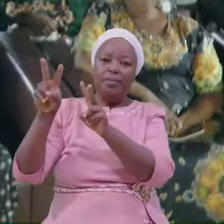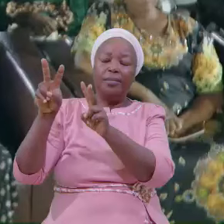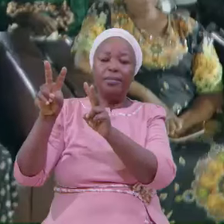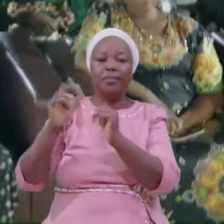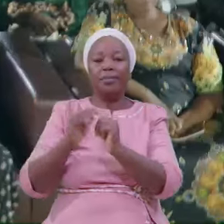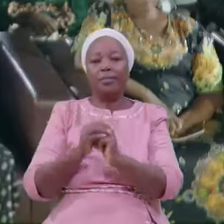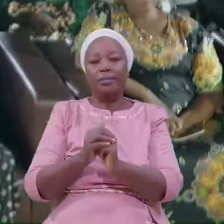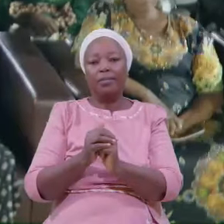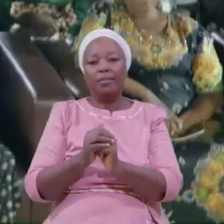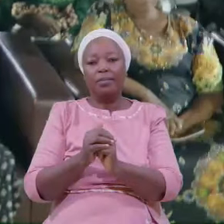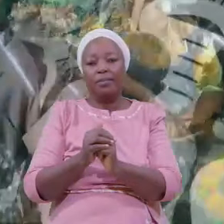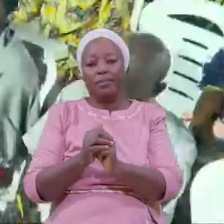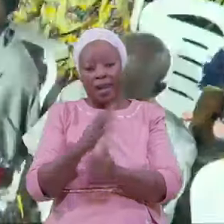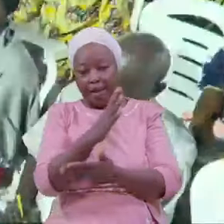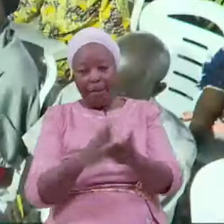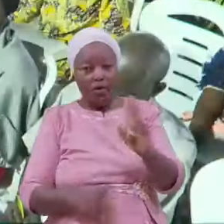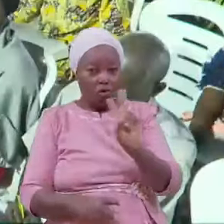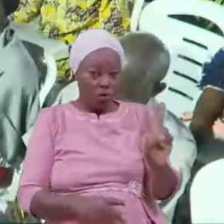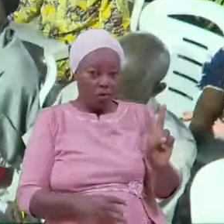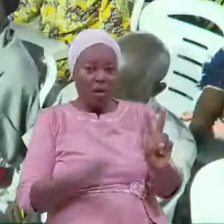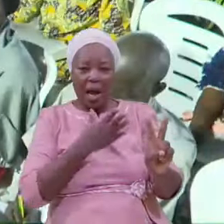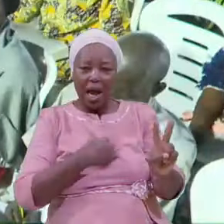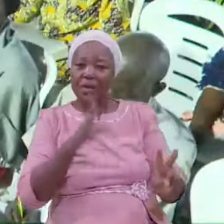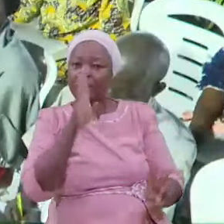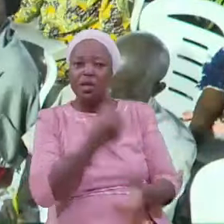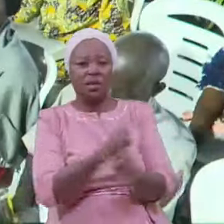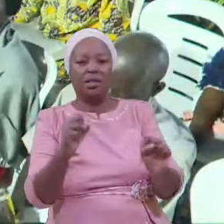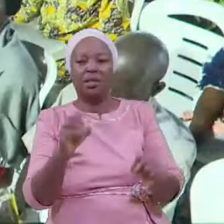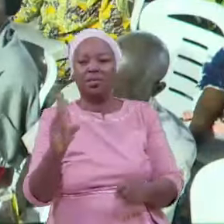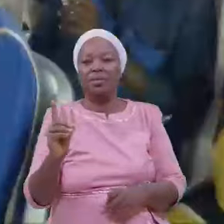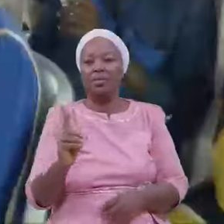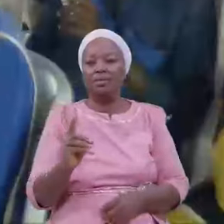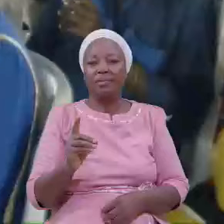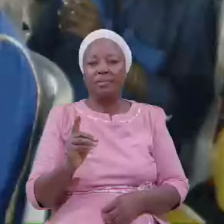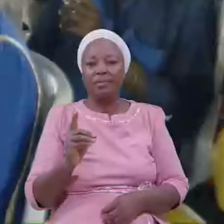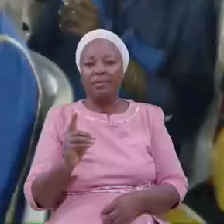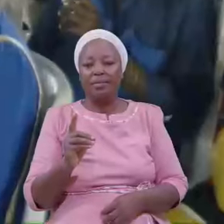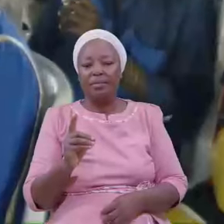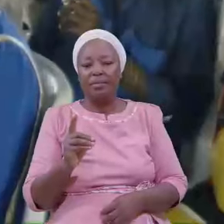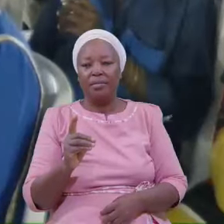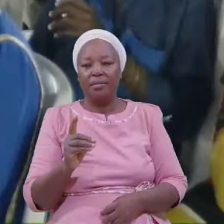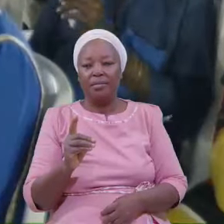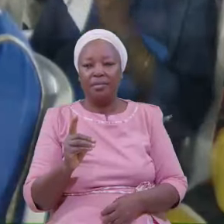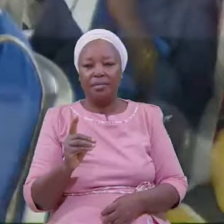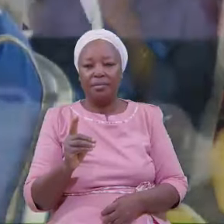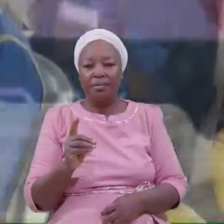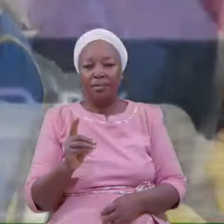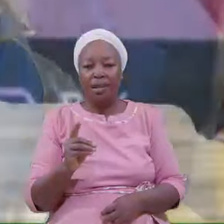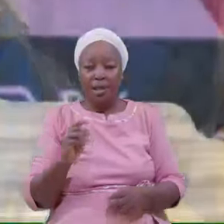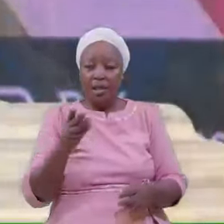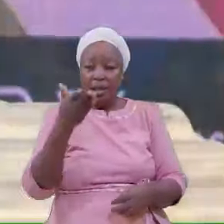ng Panginoon. Part two, and be ye saved. Pangalawa, ay maliligtas ka. And there is no wall